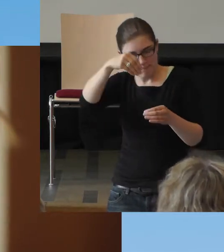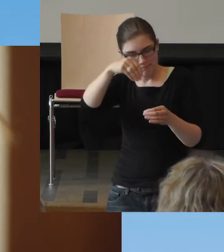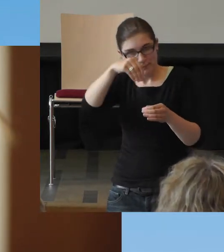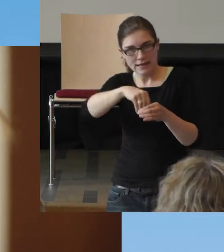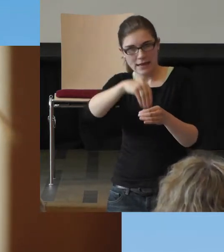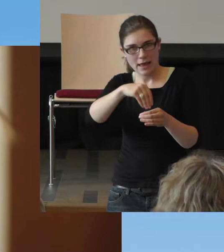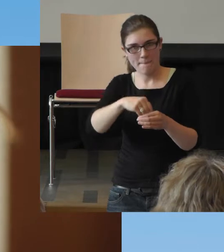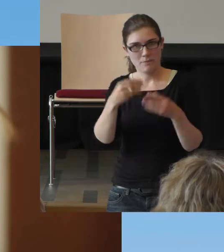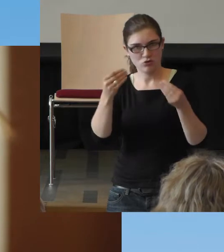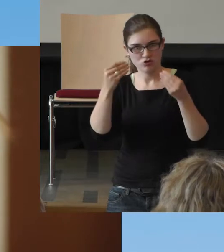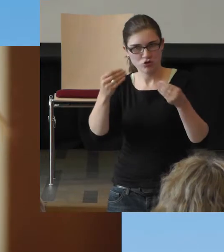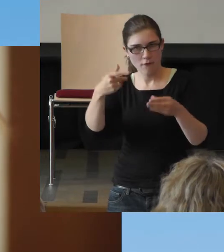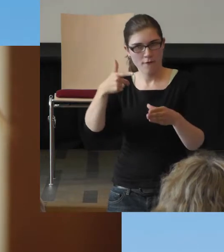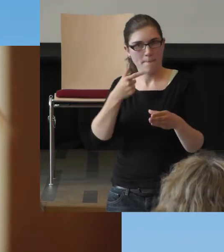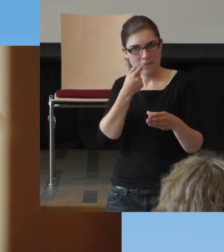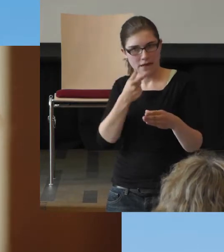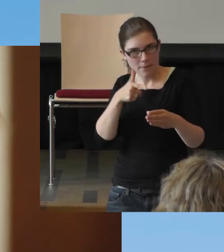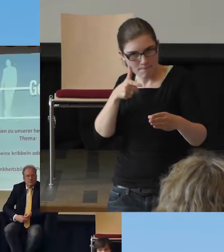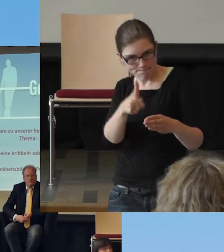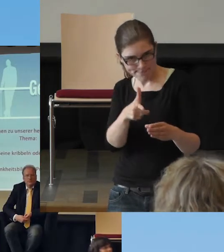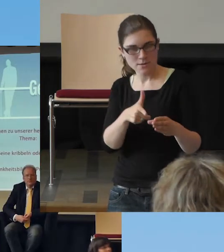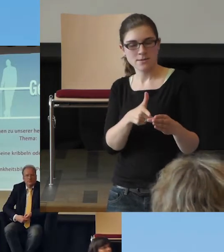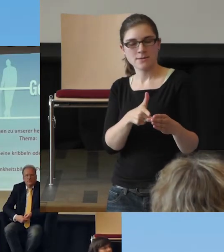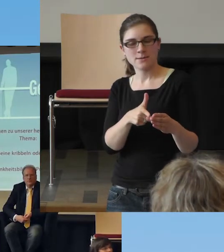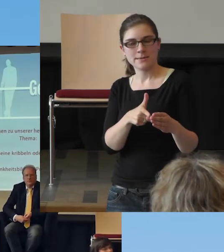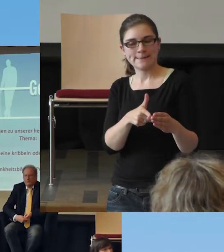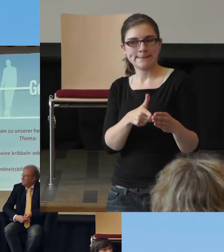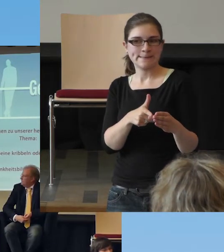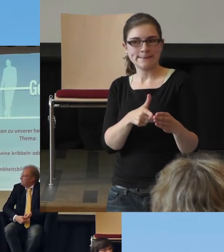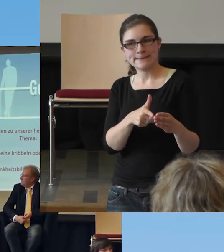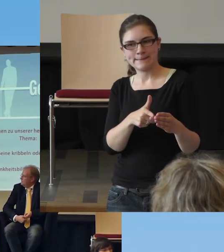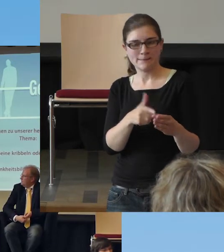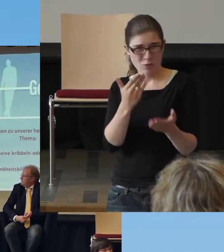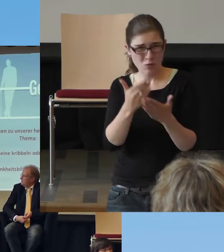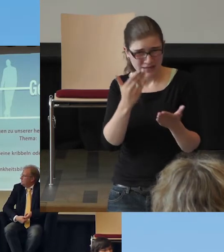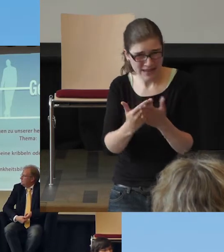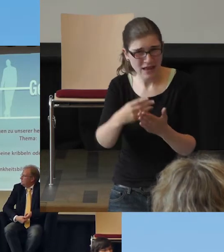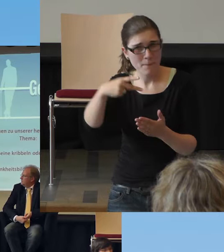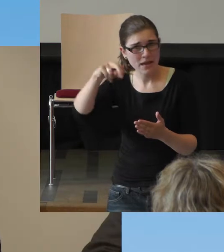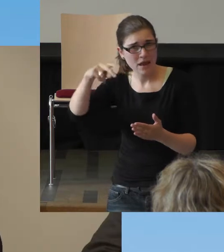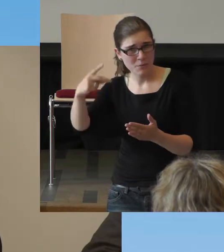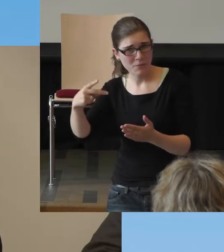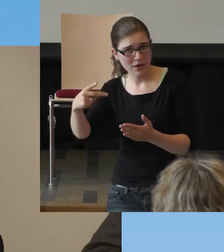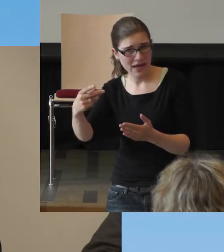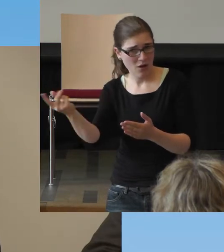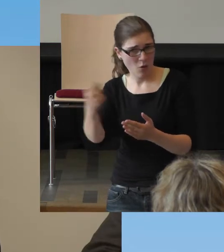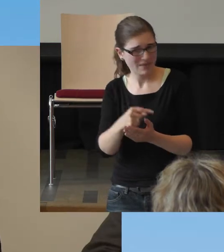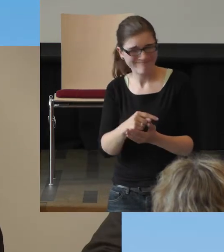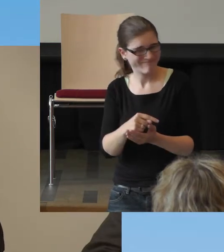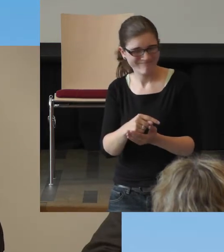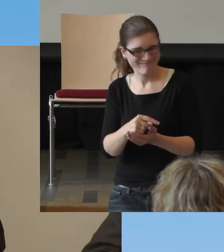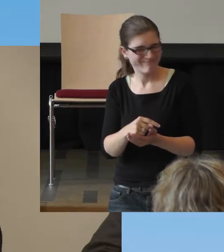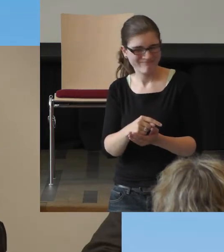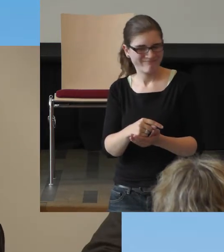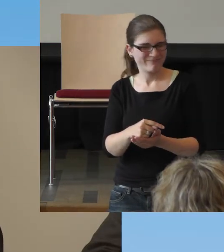das Anästhetikum, also das Medikament, was zur Betäubung gegeben wurde, zu einer Polyneuropathie führt, davon ist eigentlich nicht auszugehen.